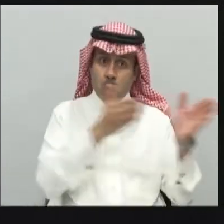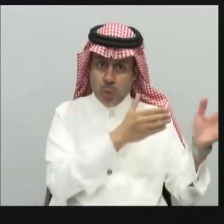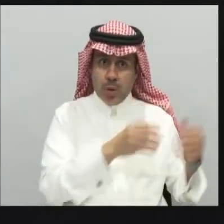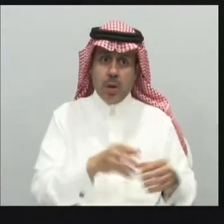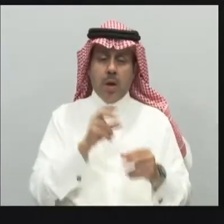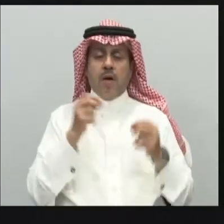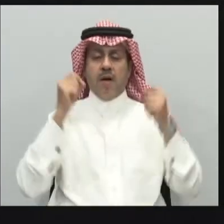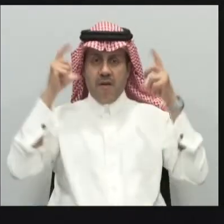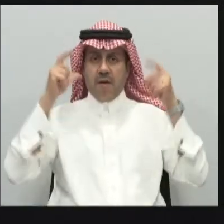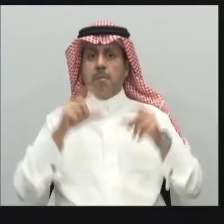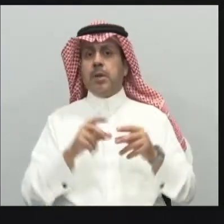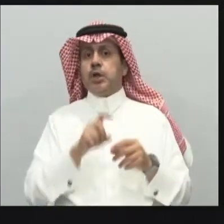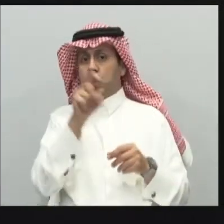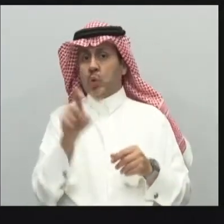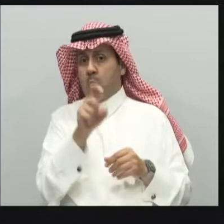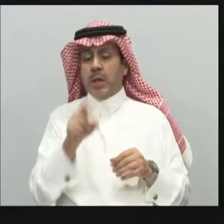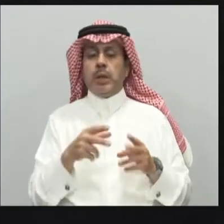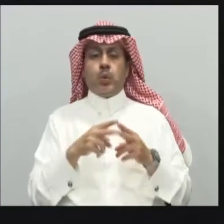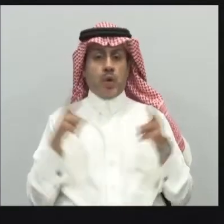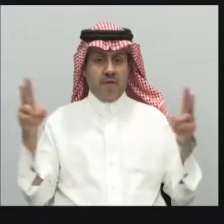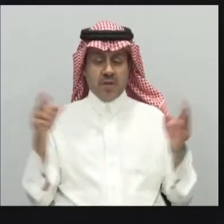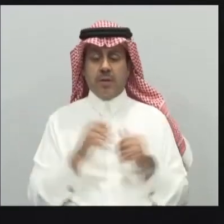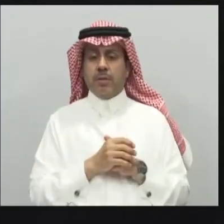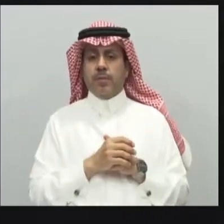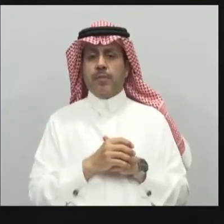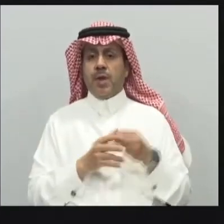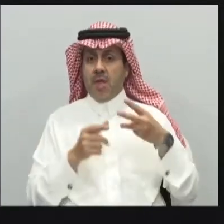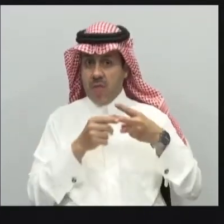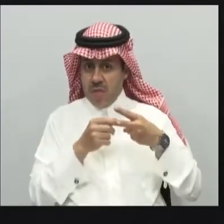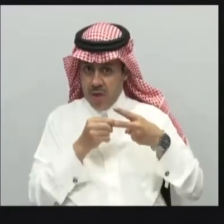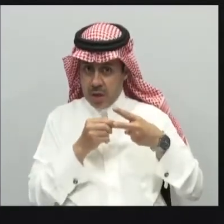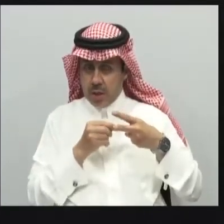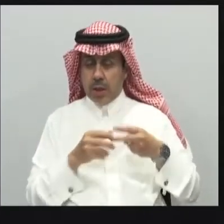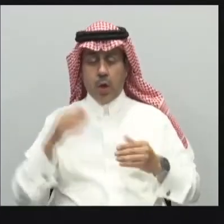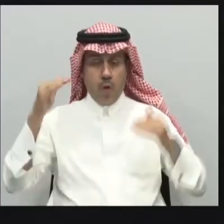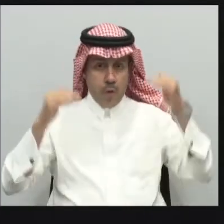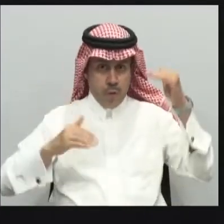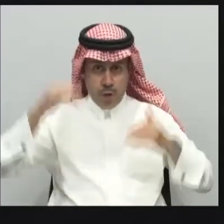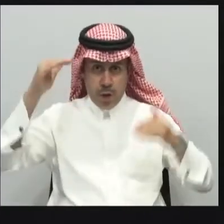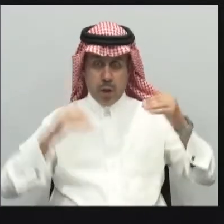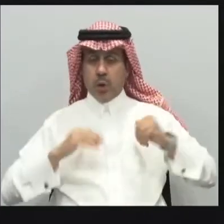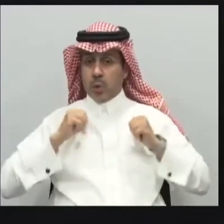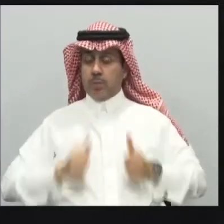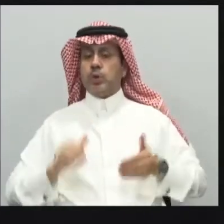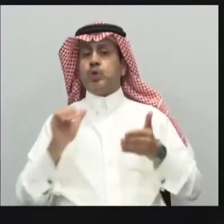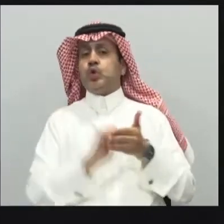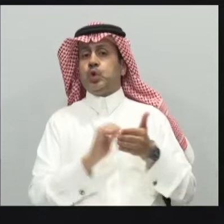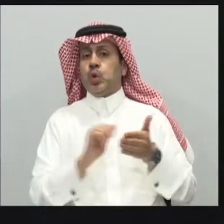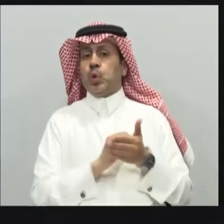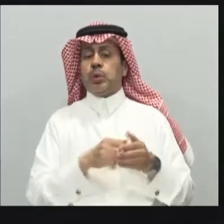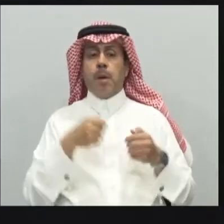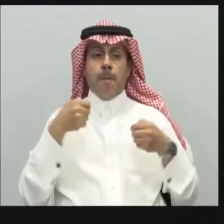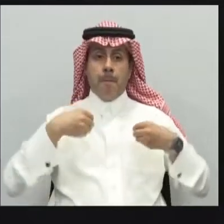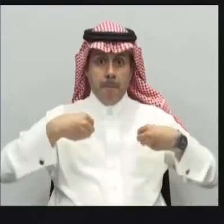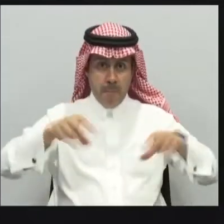وتفاصيله ايضا من الاهداف ان يفرق الطلاب بين شروط البيع والشروط البيع فرق